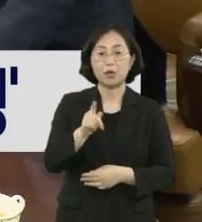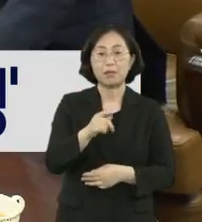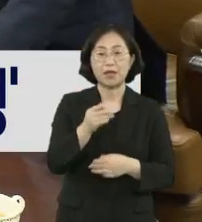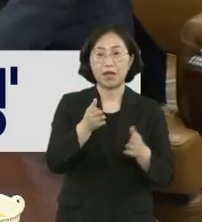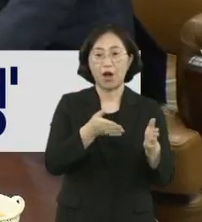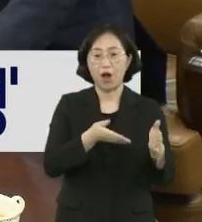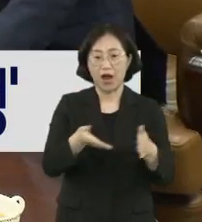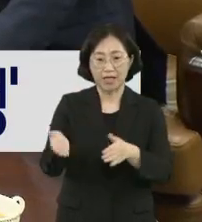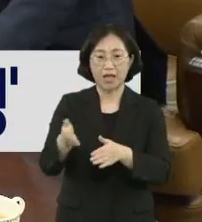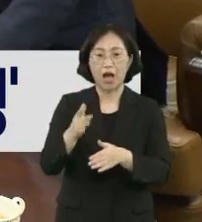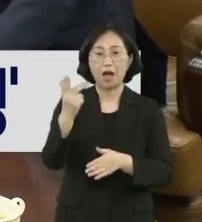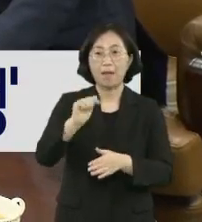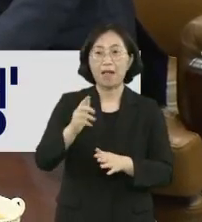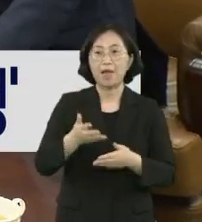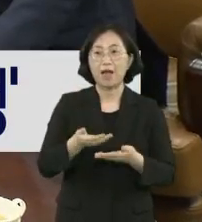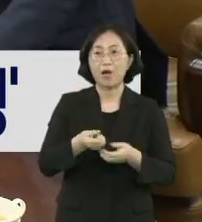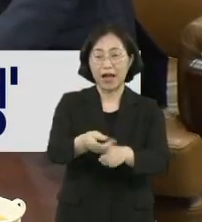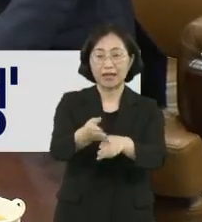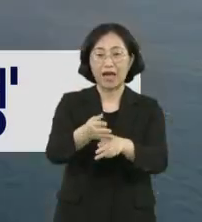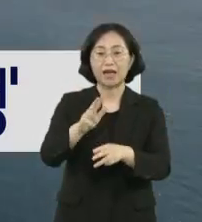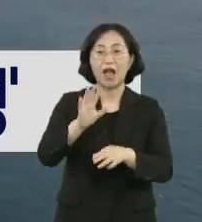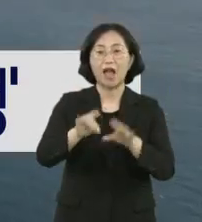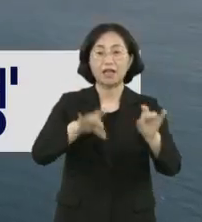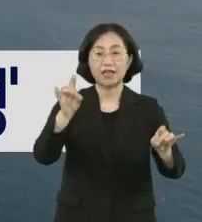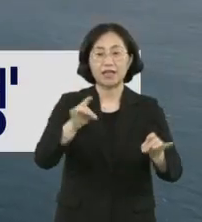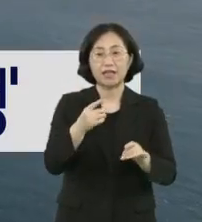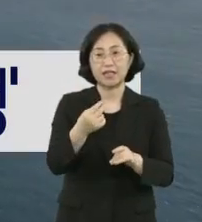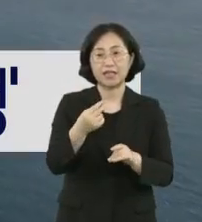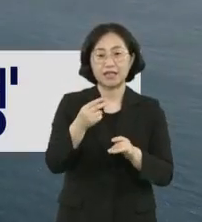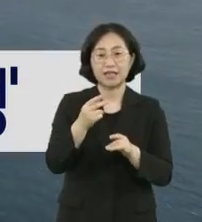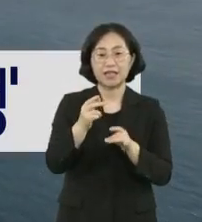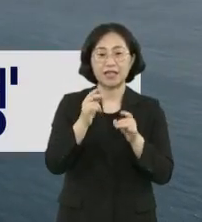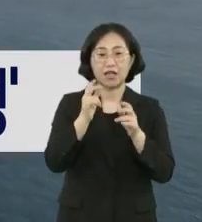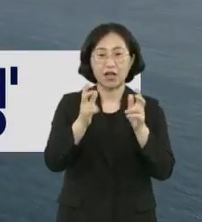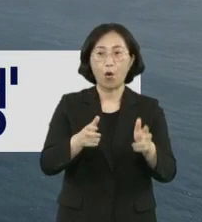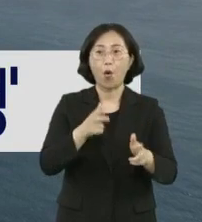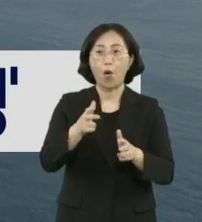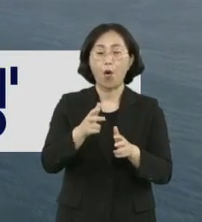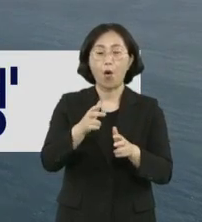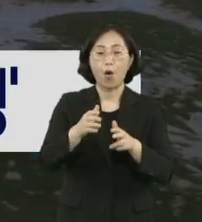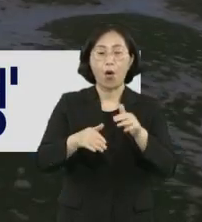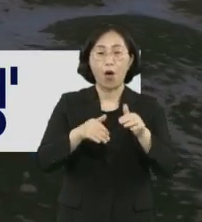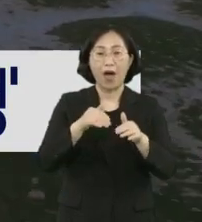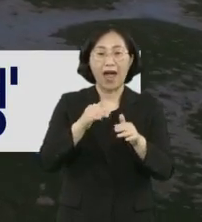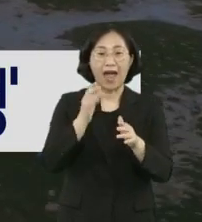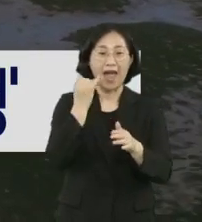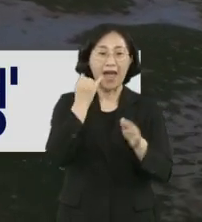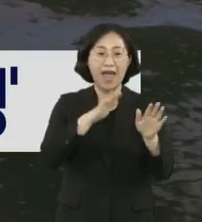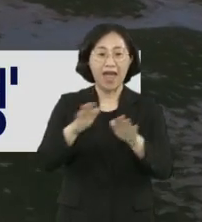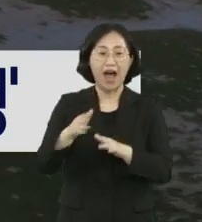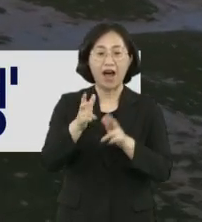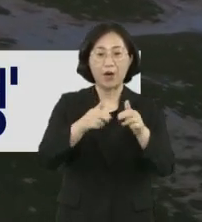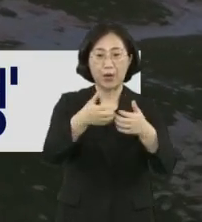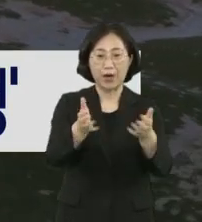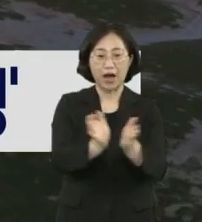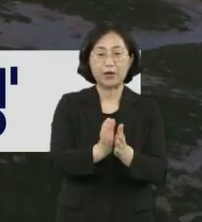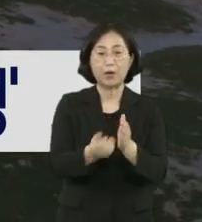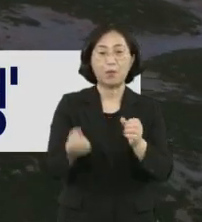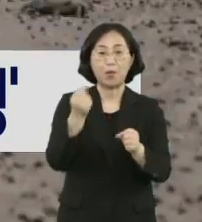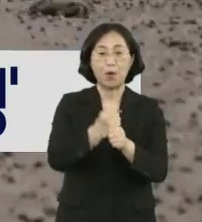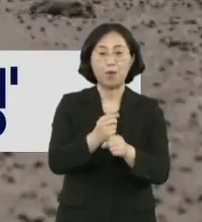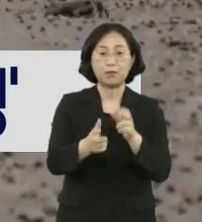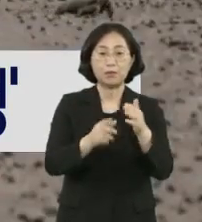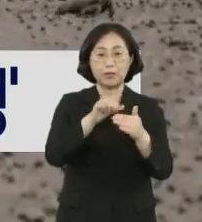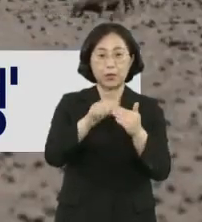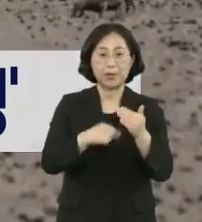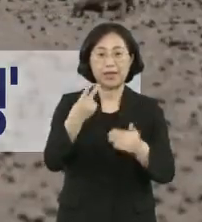해안선 8,000헥타르의 갯벌을 바다와 생명이 어우러진 생태관광 거점으로 조성하는 해양생태계 복원 프로젝트로